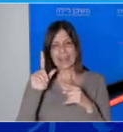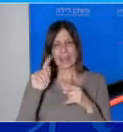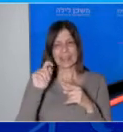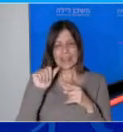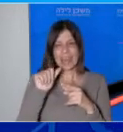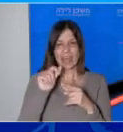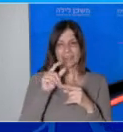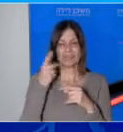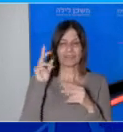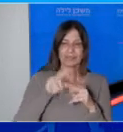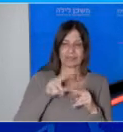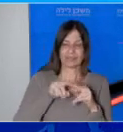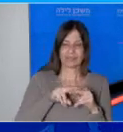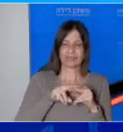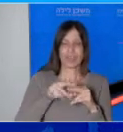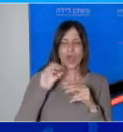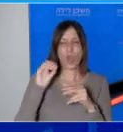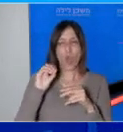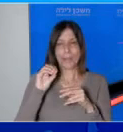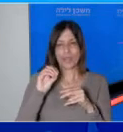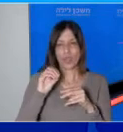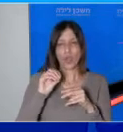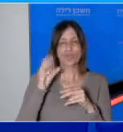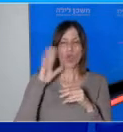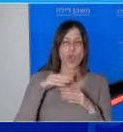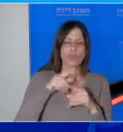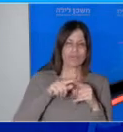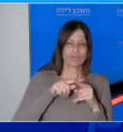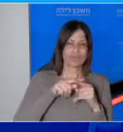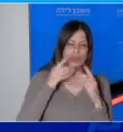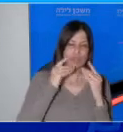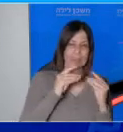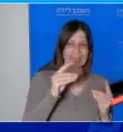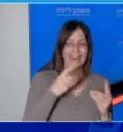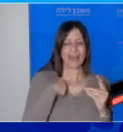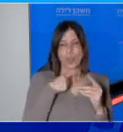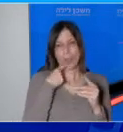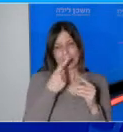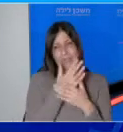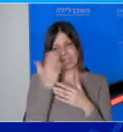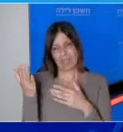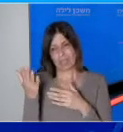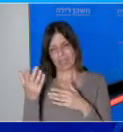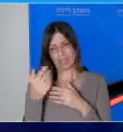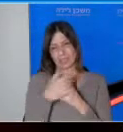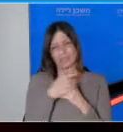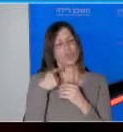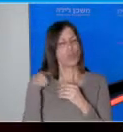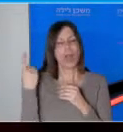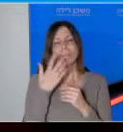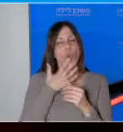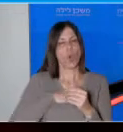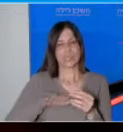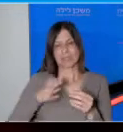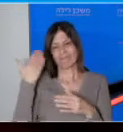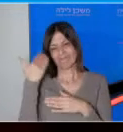שם מסוים, ואחר כך זן האומיקרון ועוד זן שבדרך, אבל שוב, אני אומרת, תראה, מצד אחד אנחנו רואים, כולם רוצים